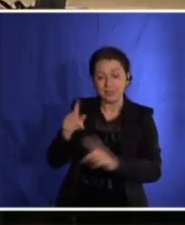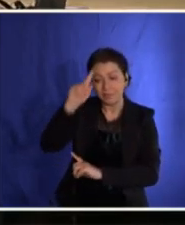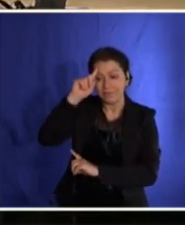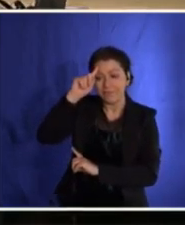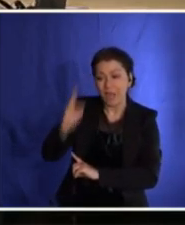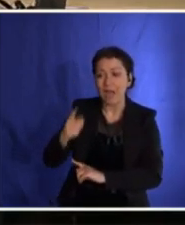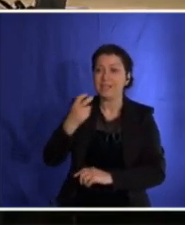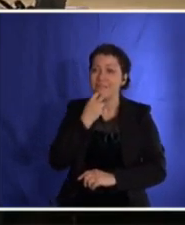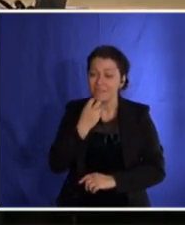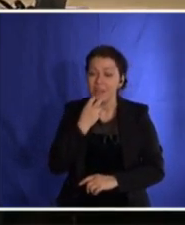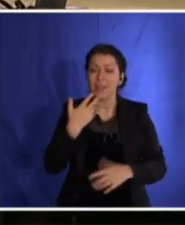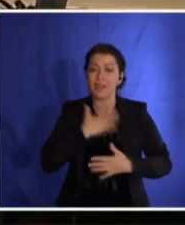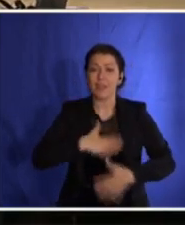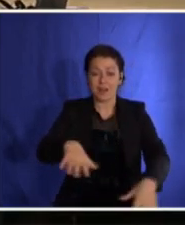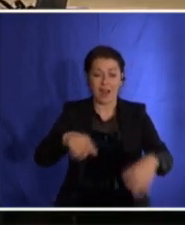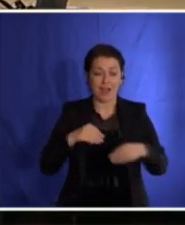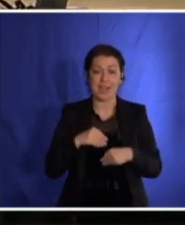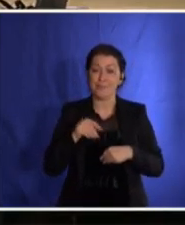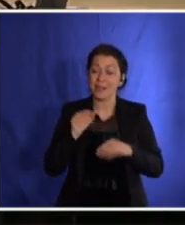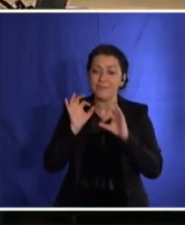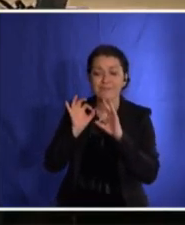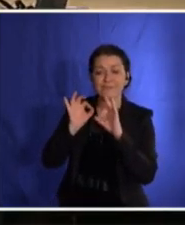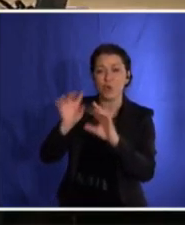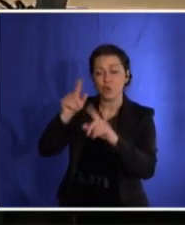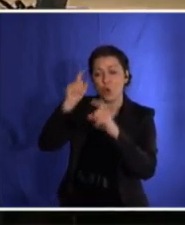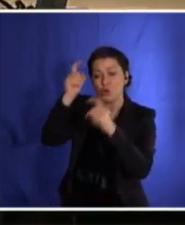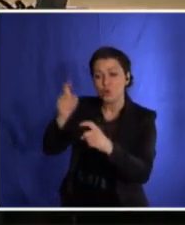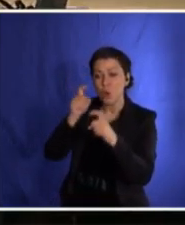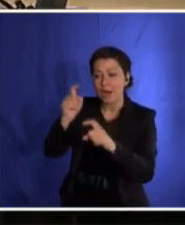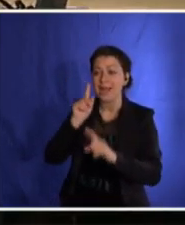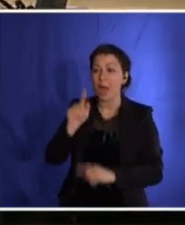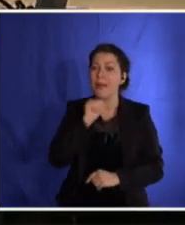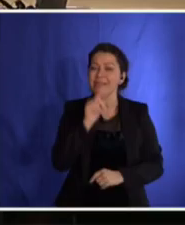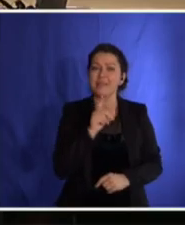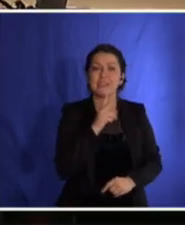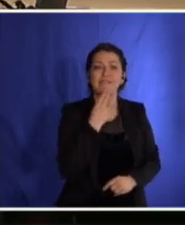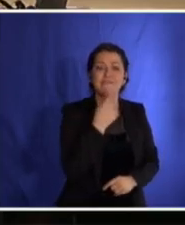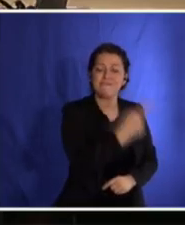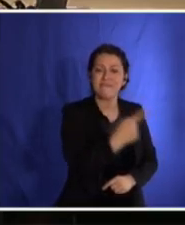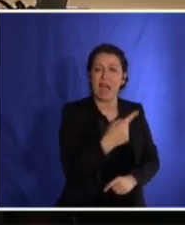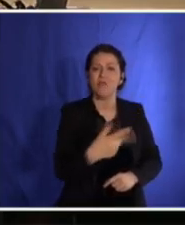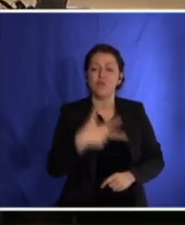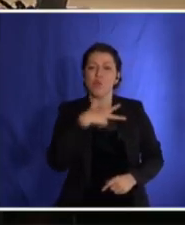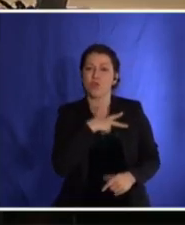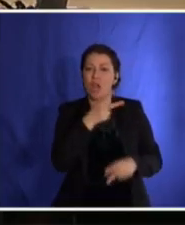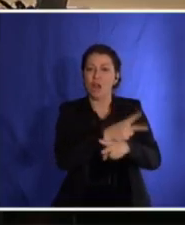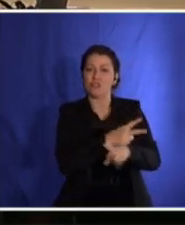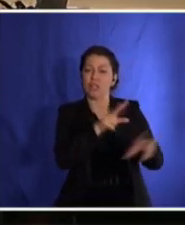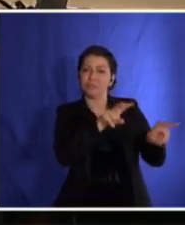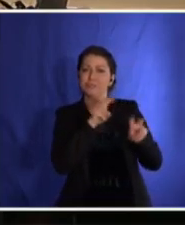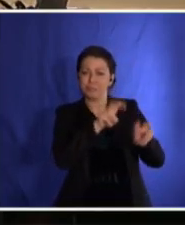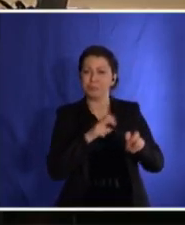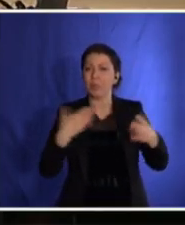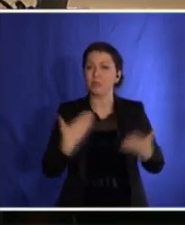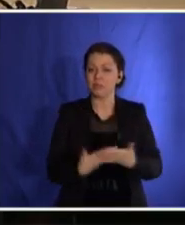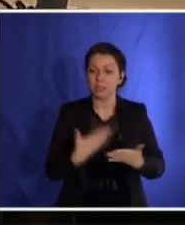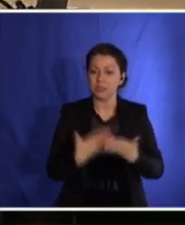sie gerne annehmen. Denen gilt unsere Sorge, aber nicht denen, die in der sozialen Hängematte liegen. Und daher ist dieser Beschluss